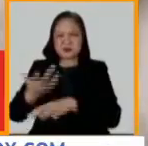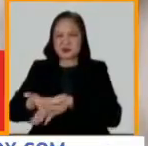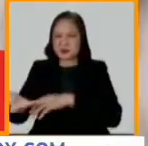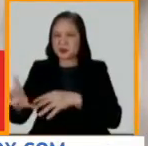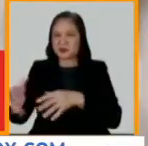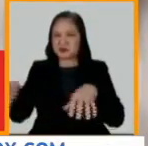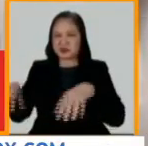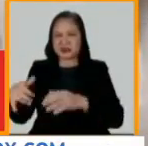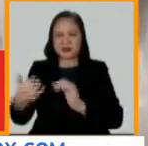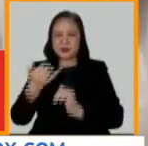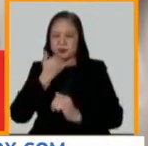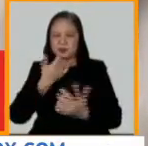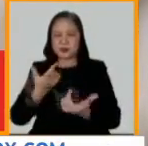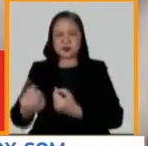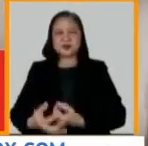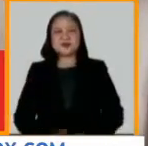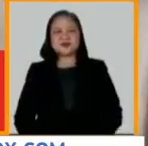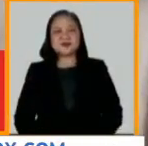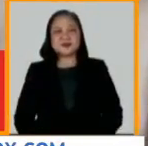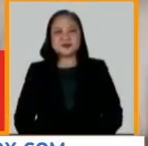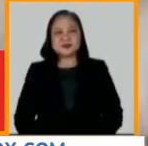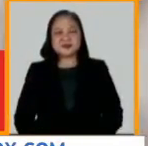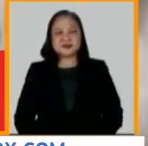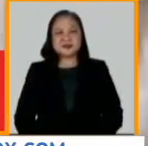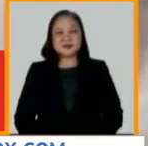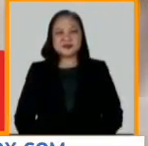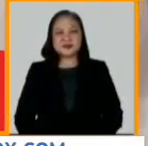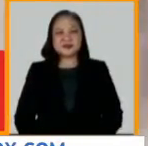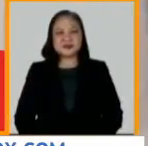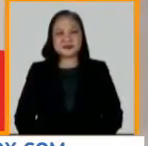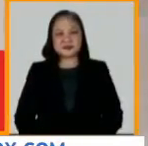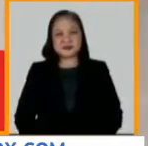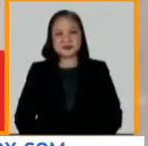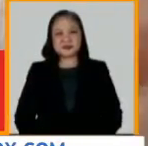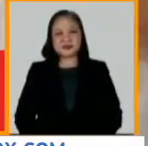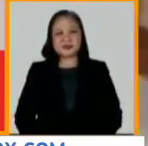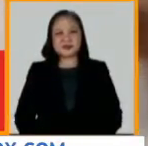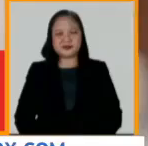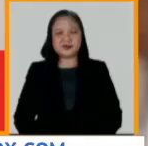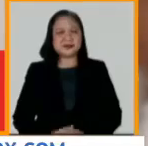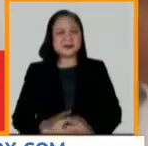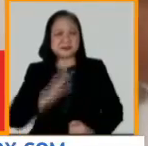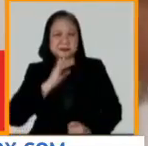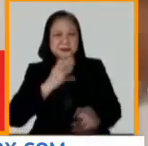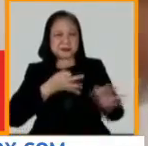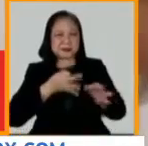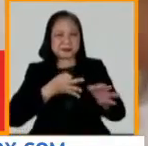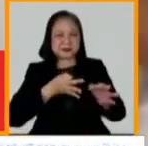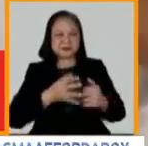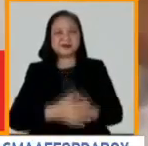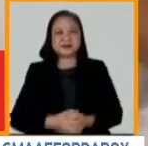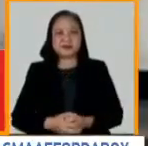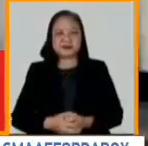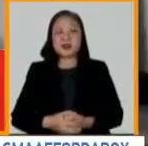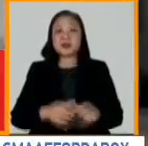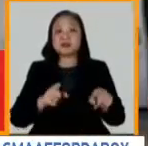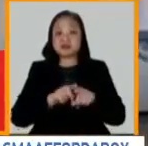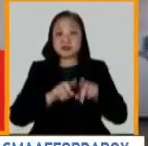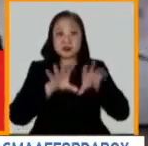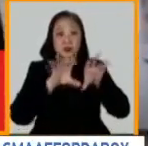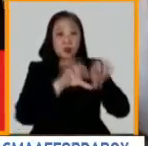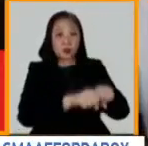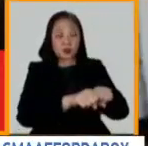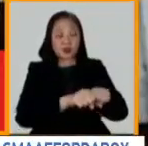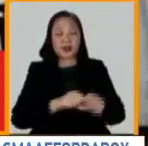silent. Anything you say may or will be used against you. Huli rin sa operasyon ng BIFSU ang